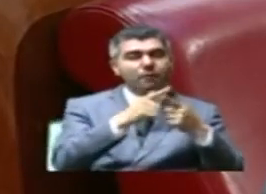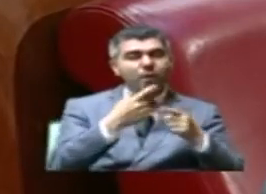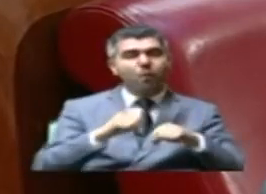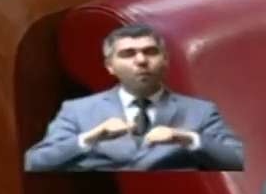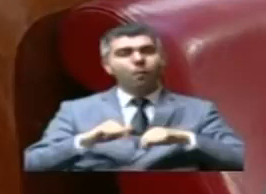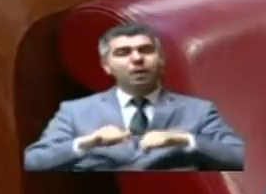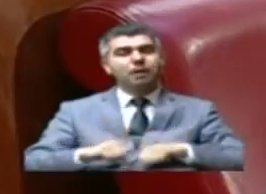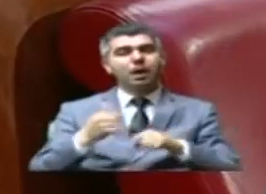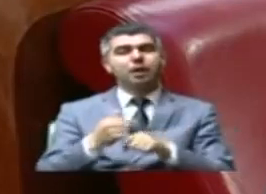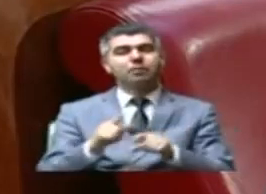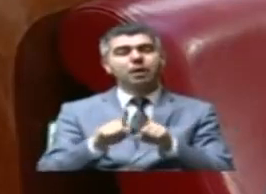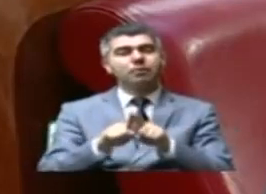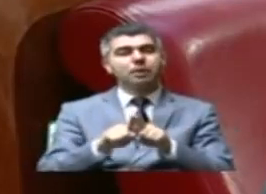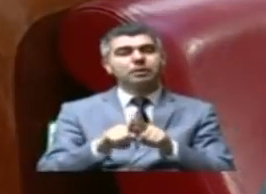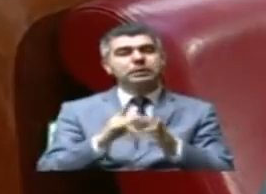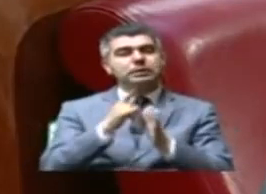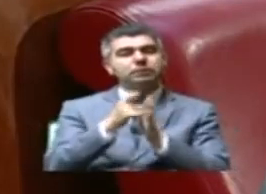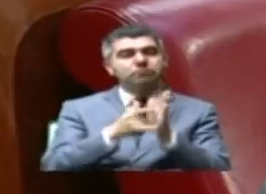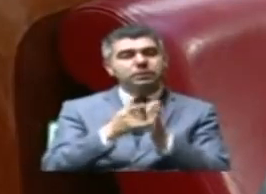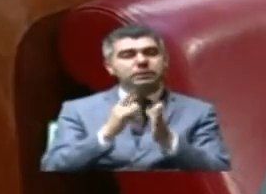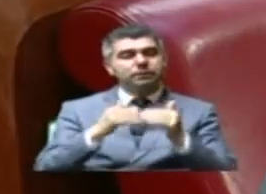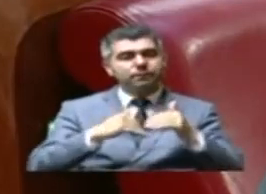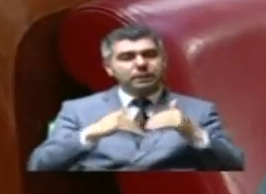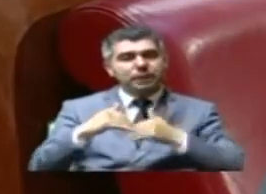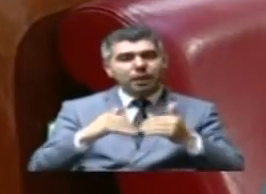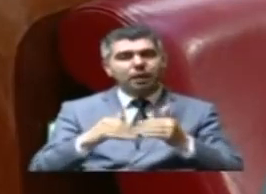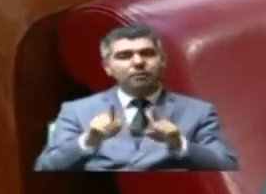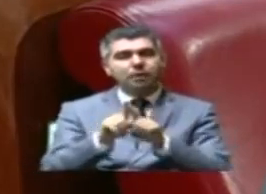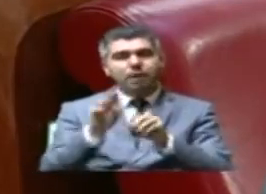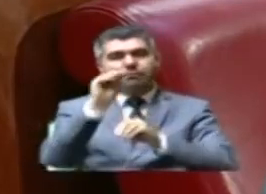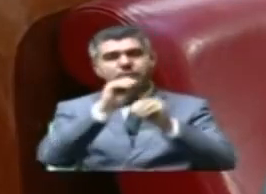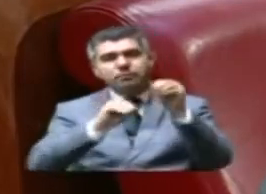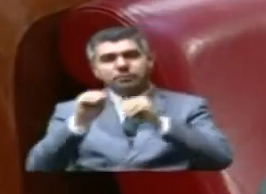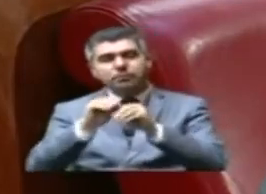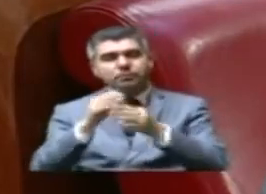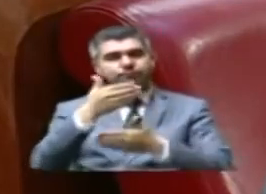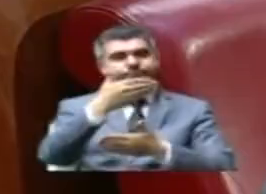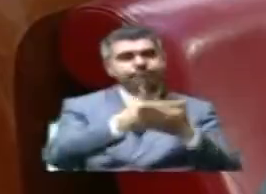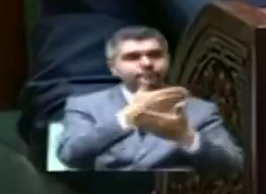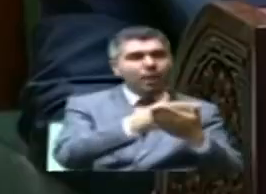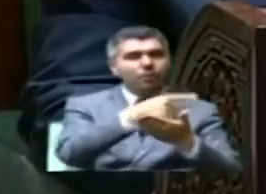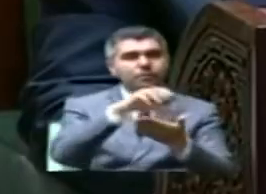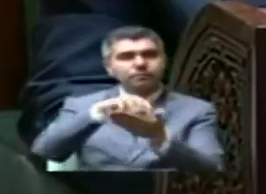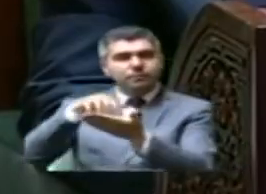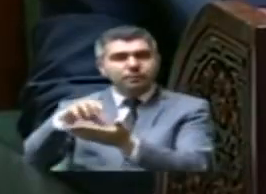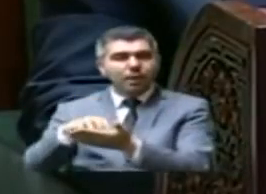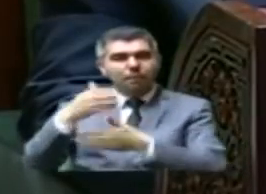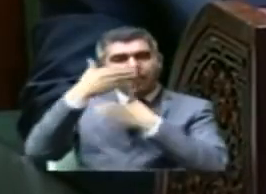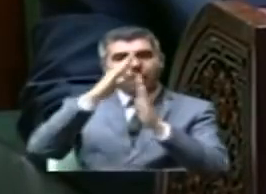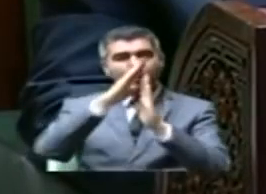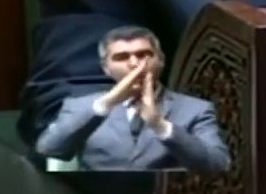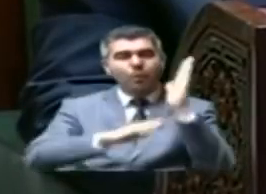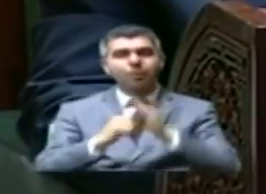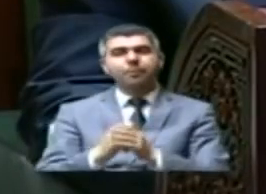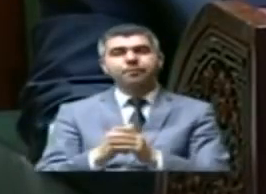الوزارة ديال التجهيز والنقل عليها، اللي هي الطرق المصنفة أساسا وطنية وجهوية وإقليمية. في كثير